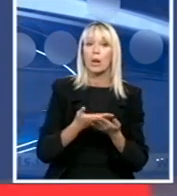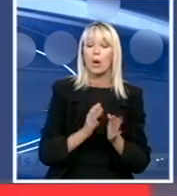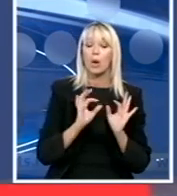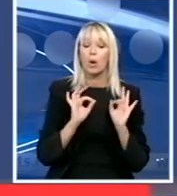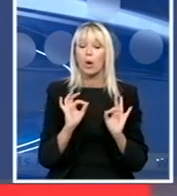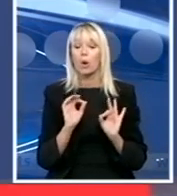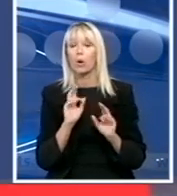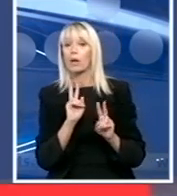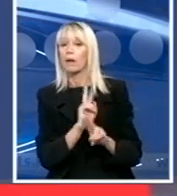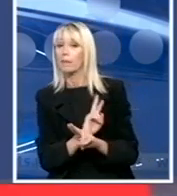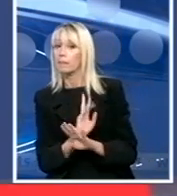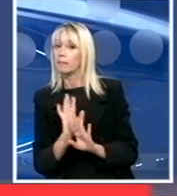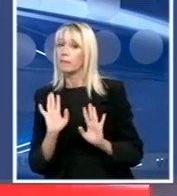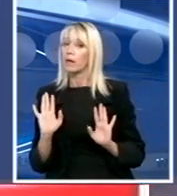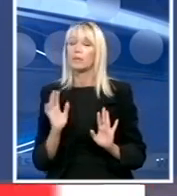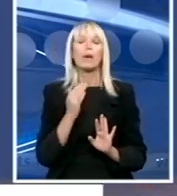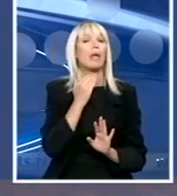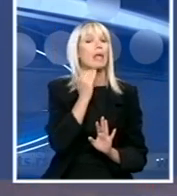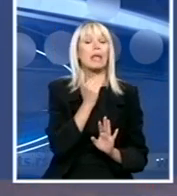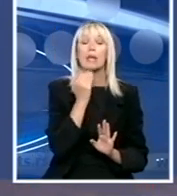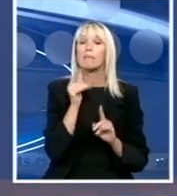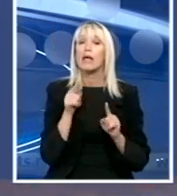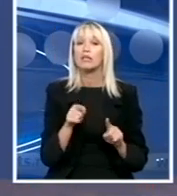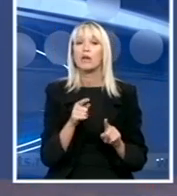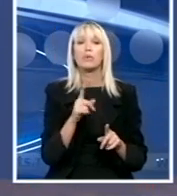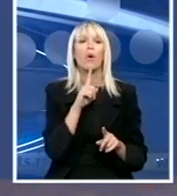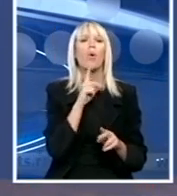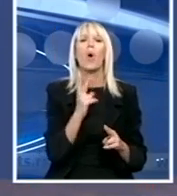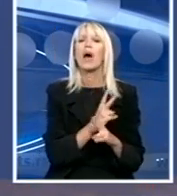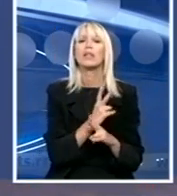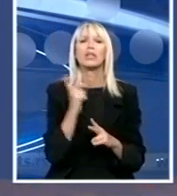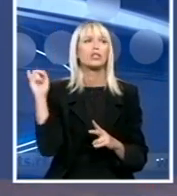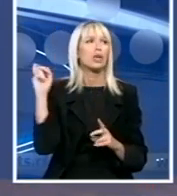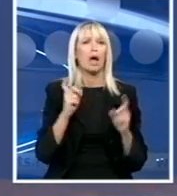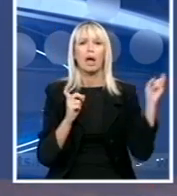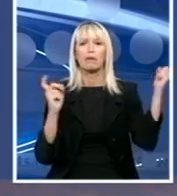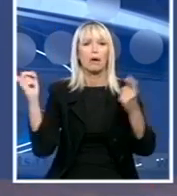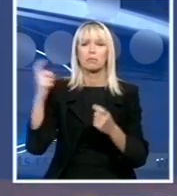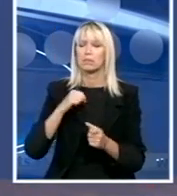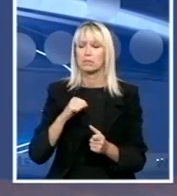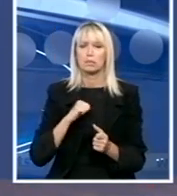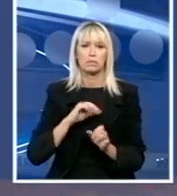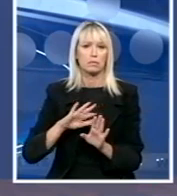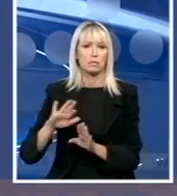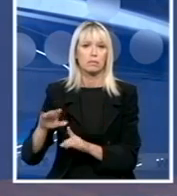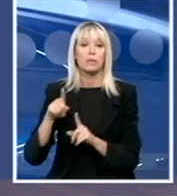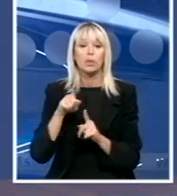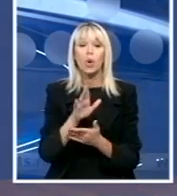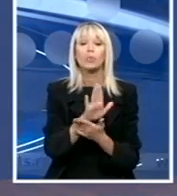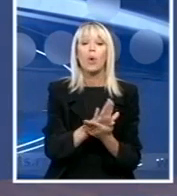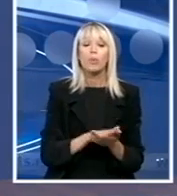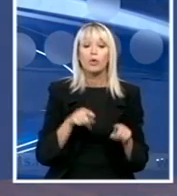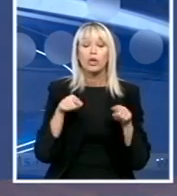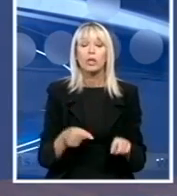ispitivanja, bez obzira da li su oni iz ove ili iz one zemlje, i da je taj pristup od početka kod nas